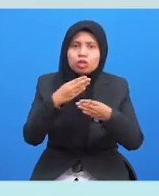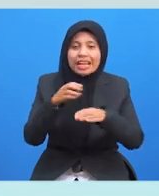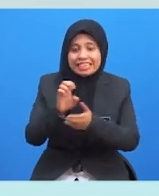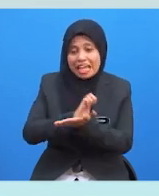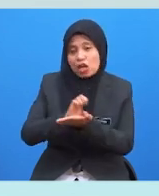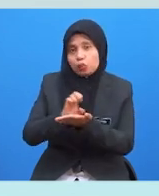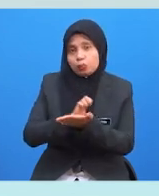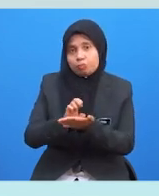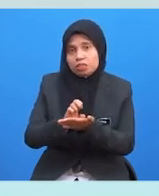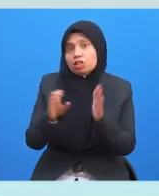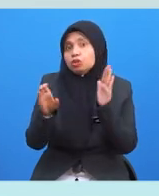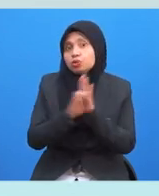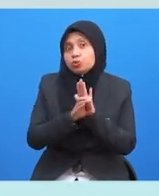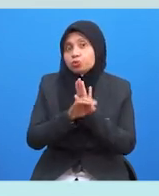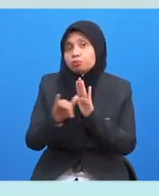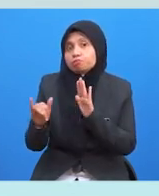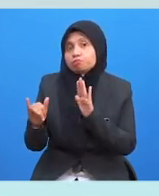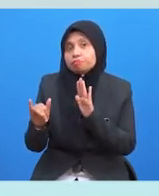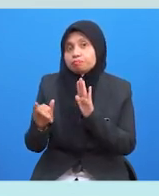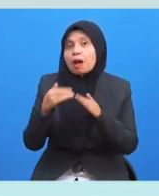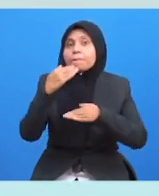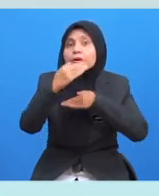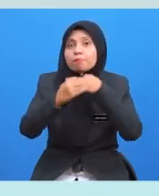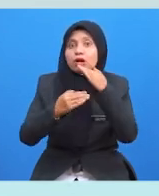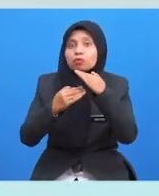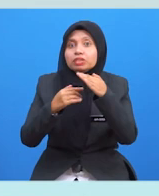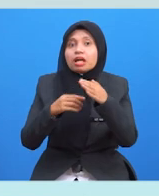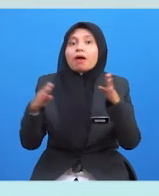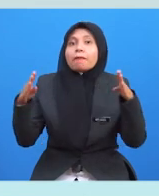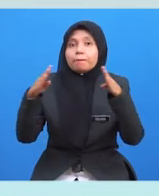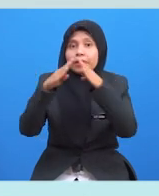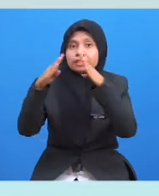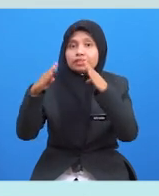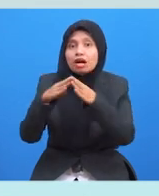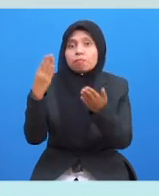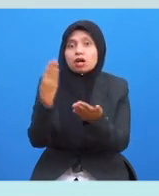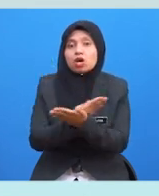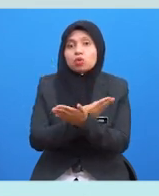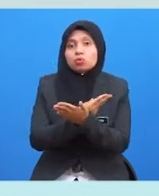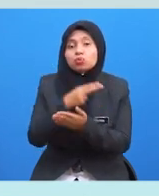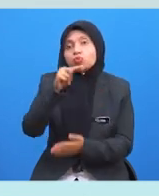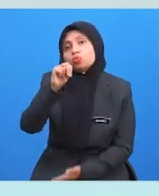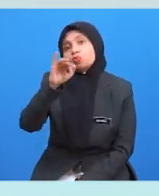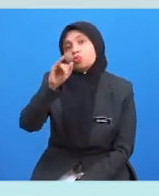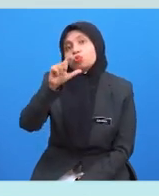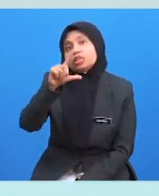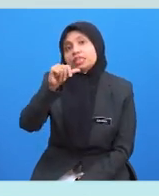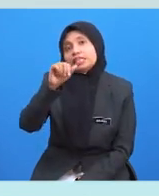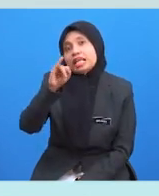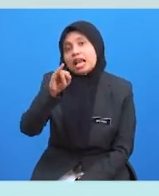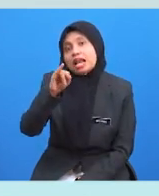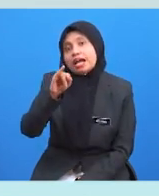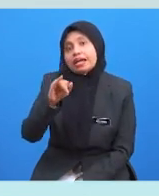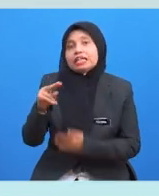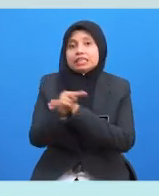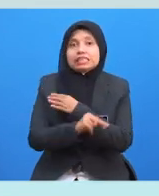ekonomi. Contohnya, pembangunan bandar baru nilai akibat pembinaan